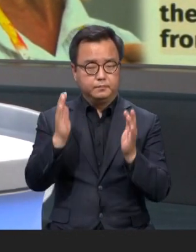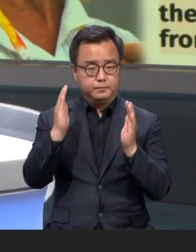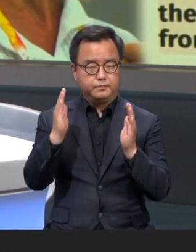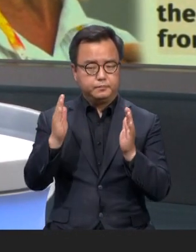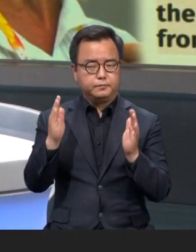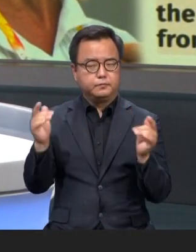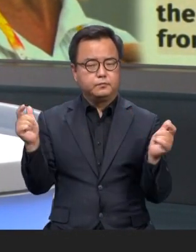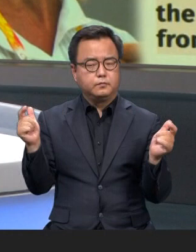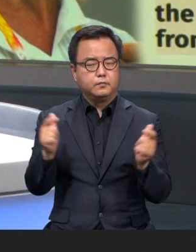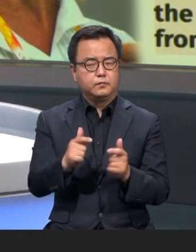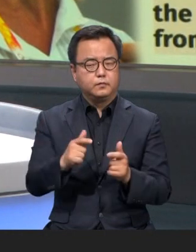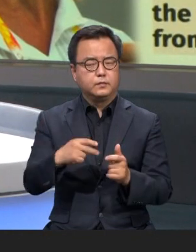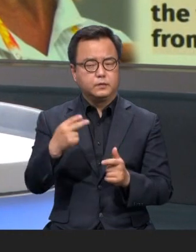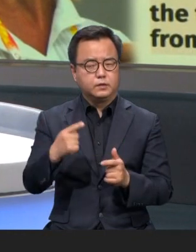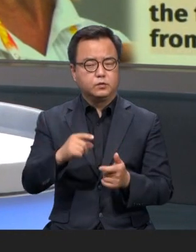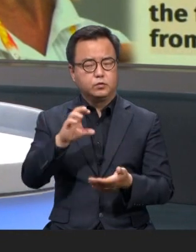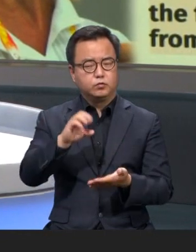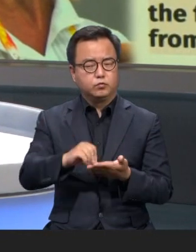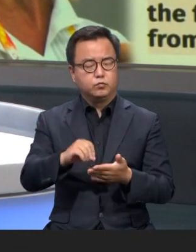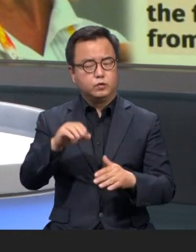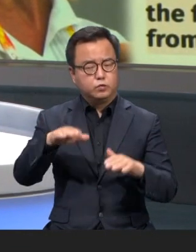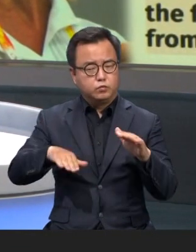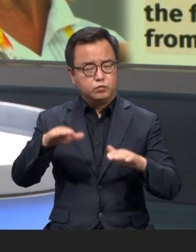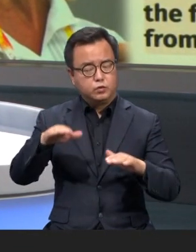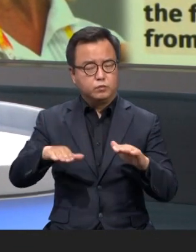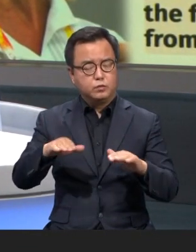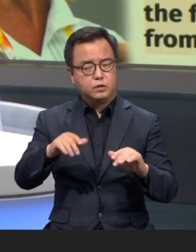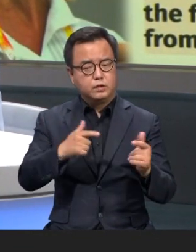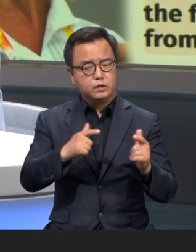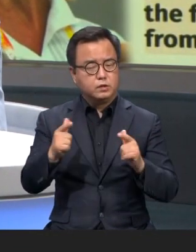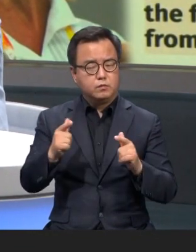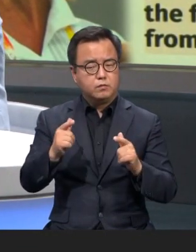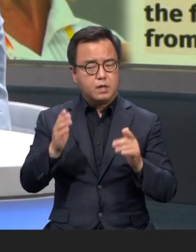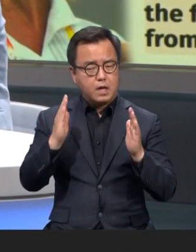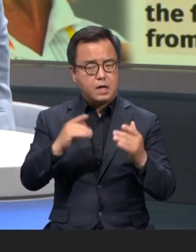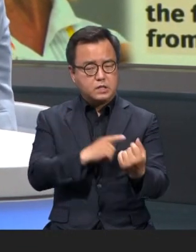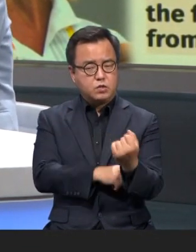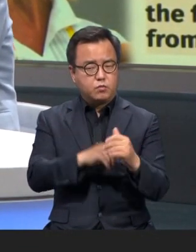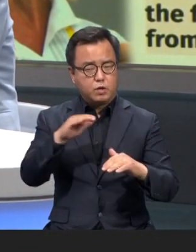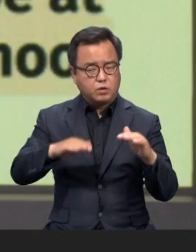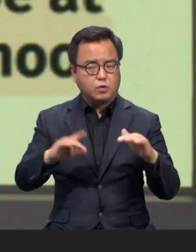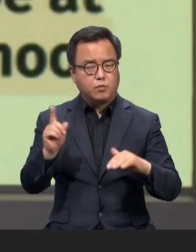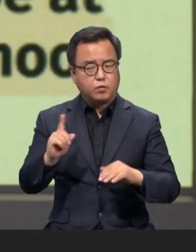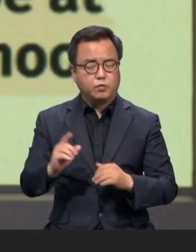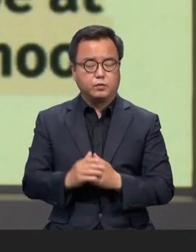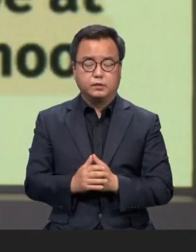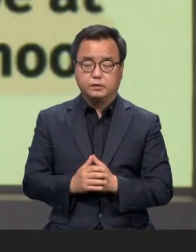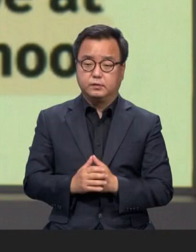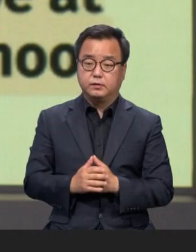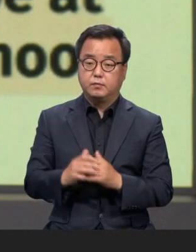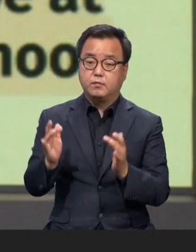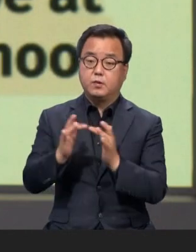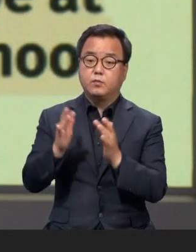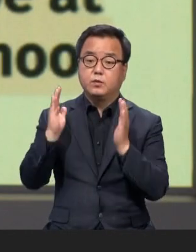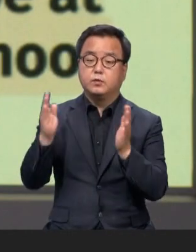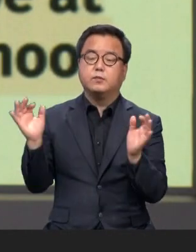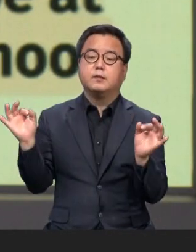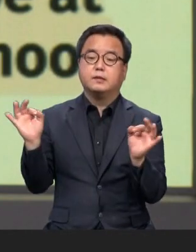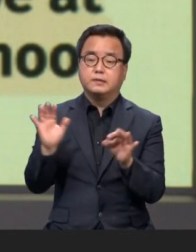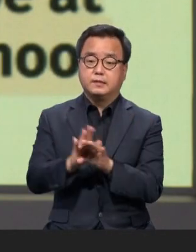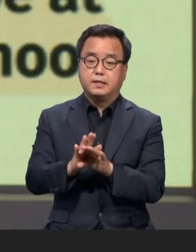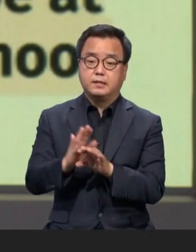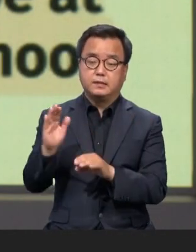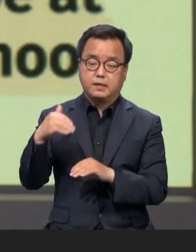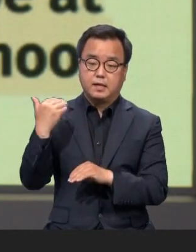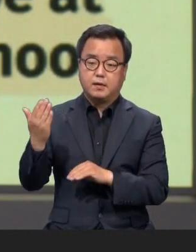해도 어순 축제 격차 이거 자체는 개선되지 않을 거라는 고도가 있어요 4 전염병 시대가 끝난 원격 수업이 사라져도